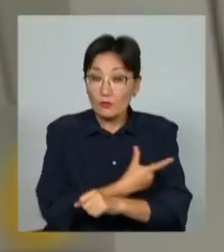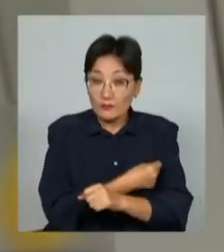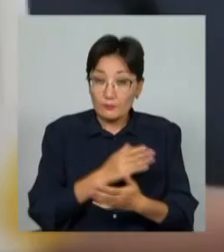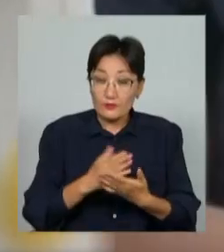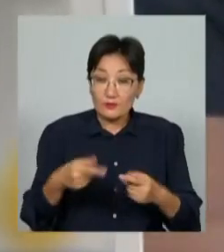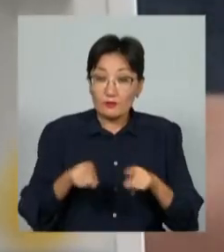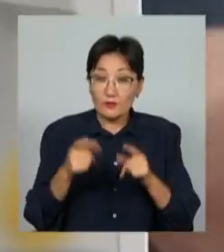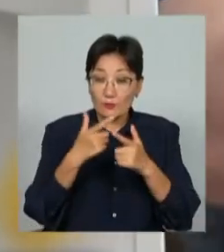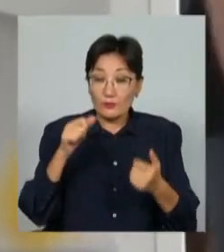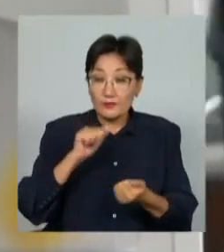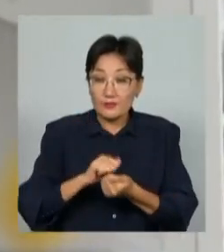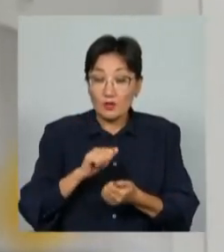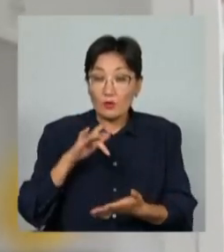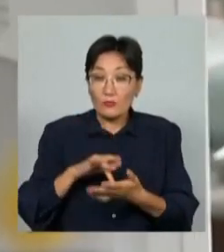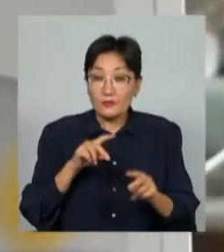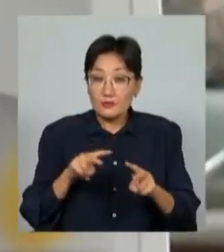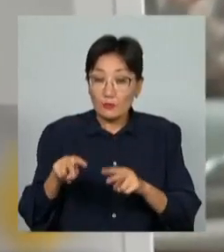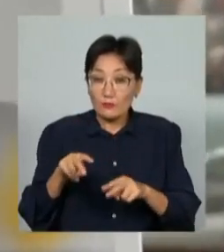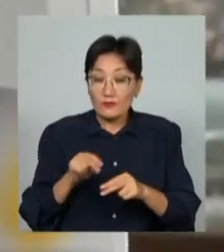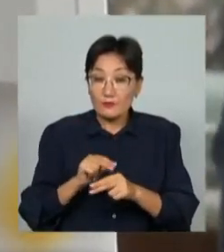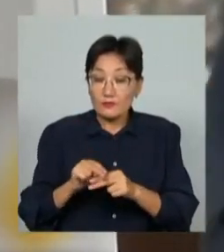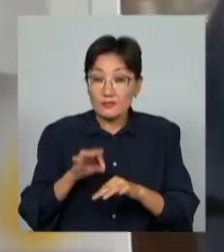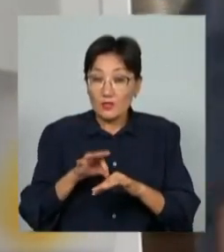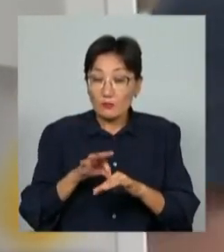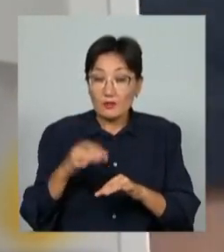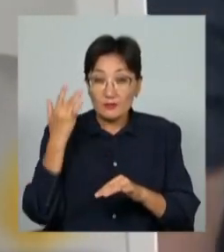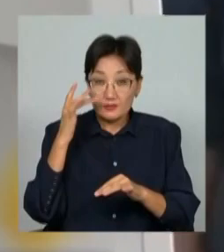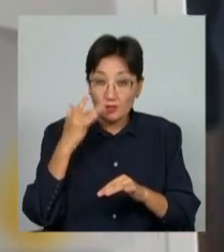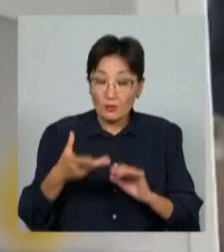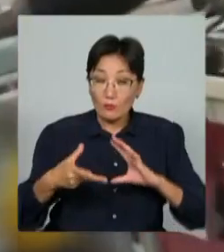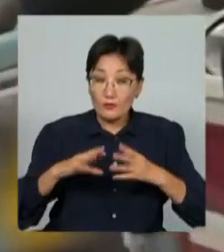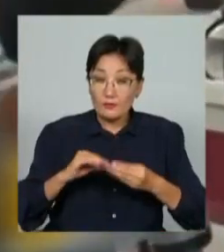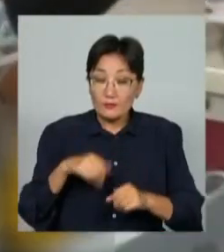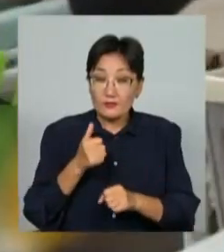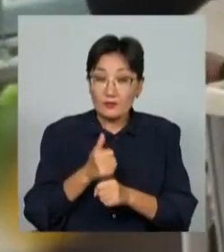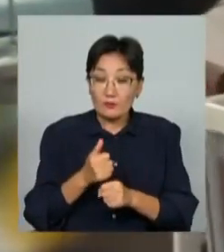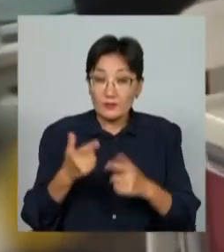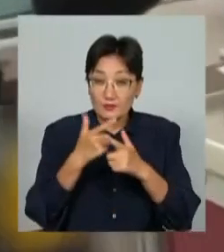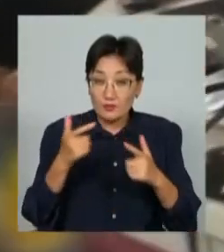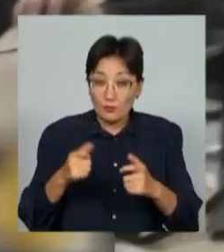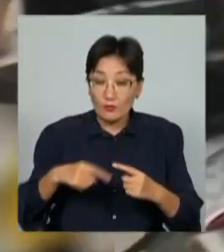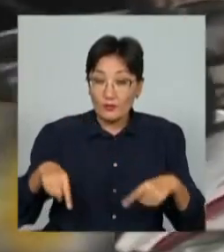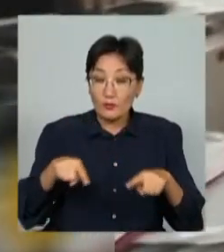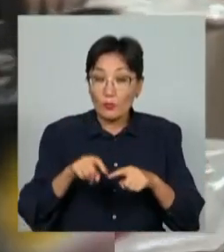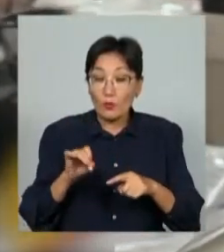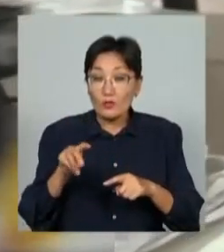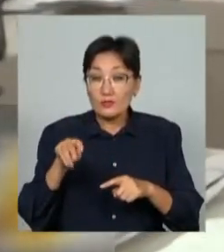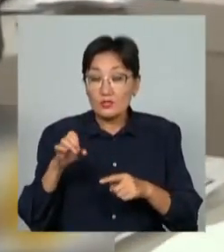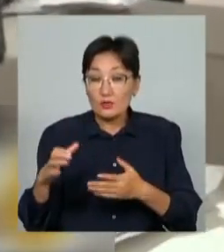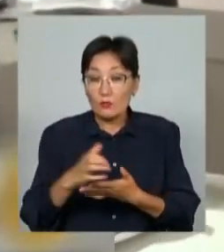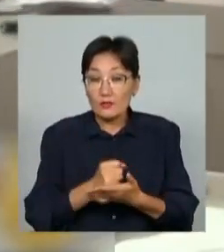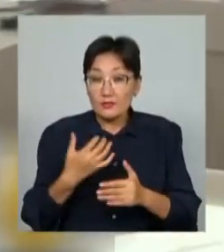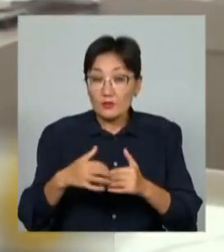Такие данные опубликовал Центр по контролю и профилактике заболеваний США. Результаты основаны на данных из округа Лос-Анджелес, собранных